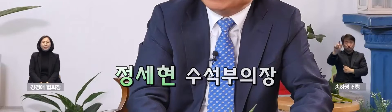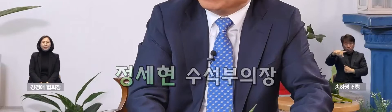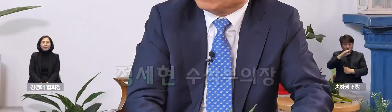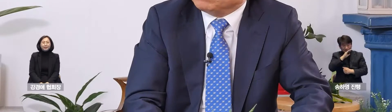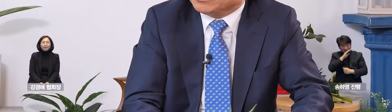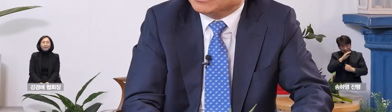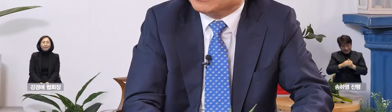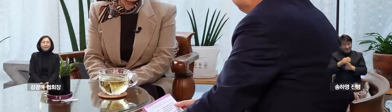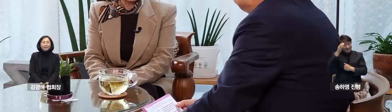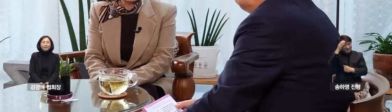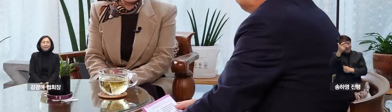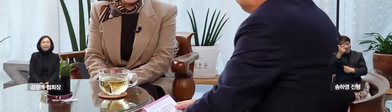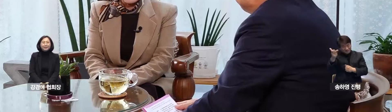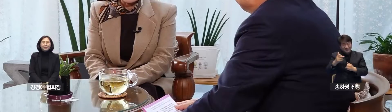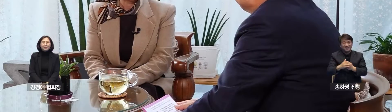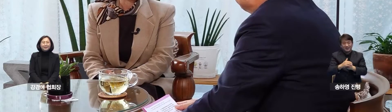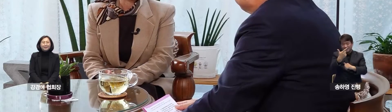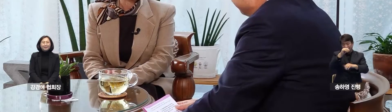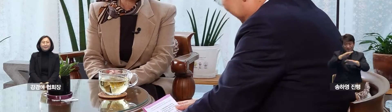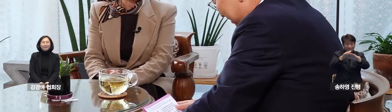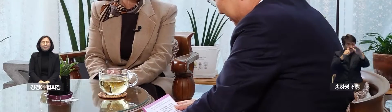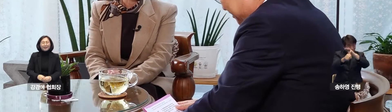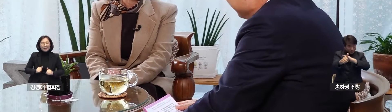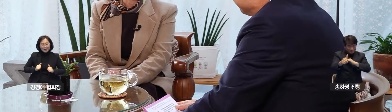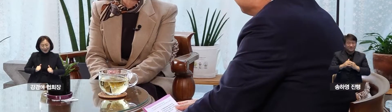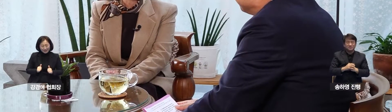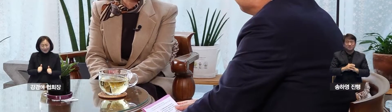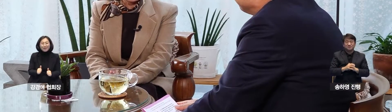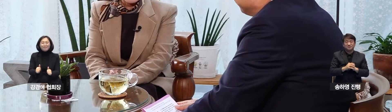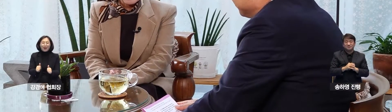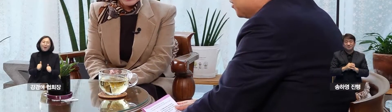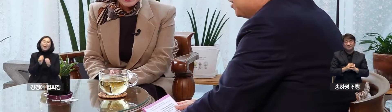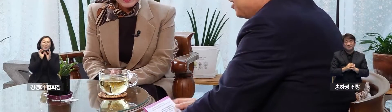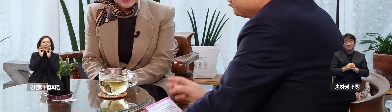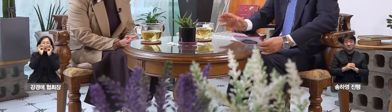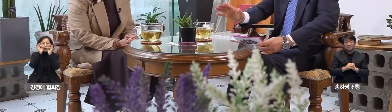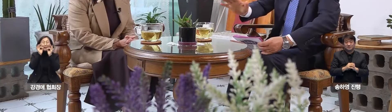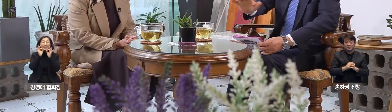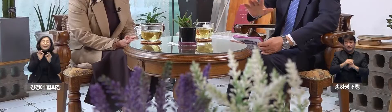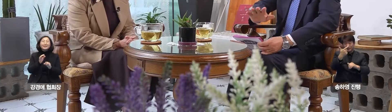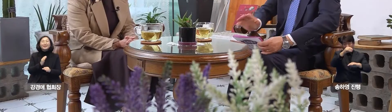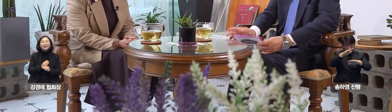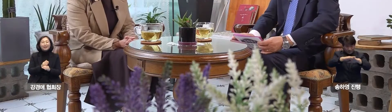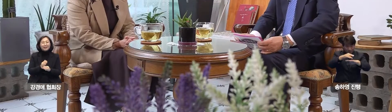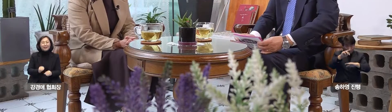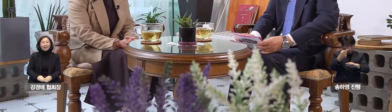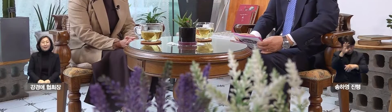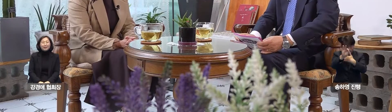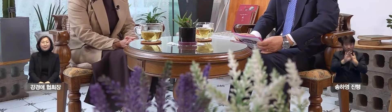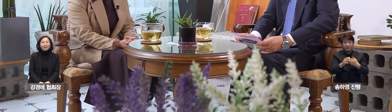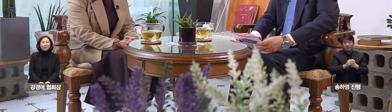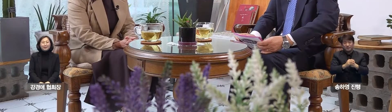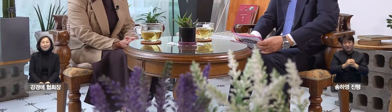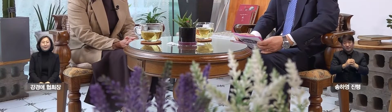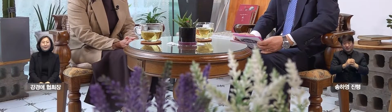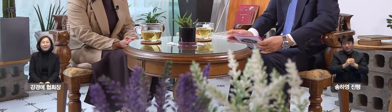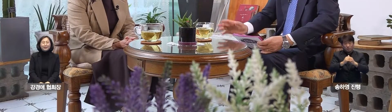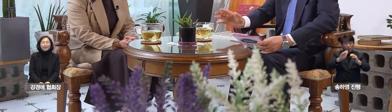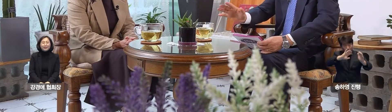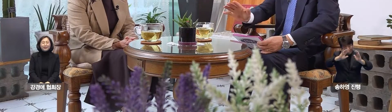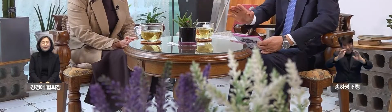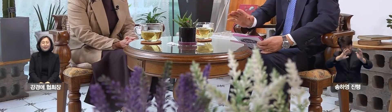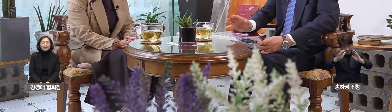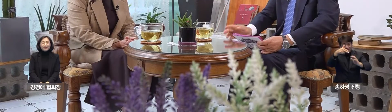그렇습니다. 기대가 큽니다. 대전을 대표해서. 열심히 하려고 노력하고 있습니다. 네. 대전에도 그러면 그 자문회의 참석하는